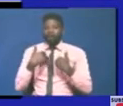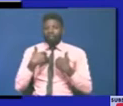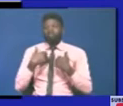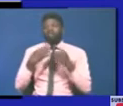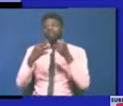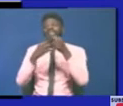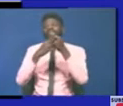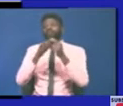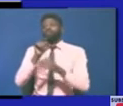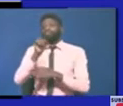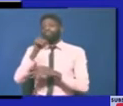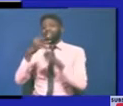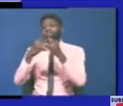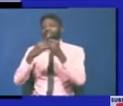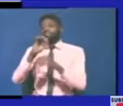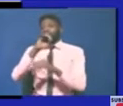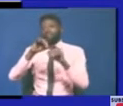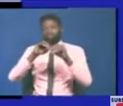jumla ya visa